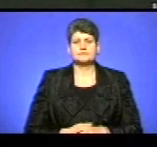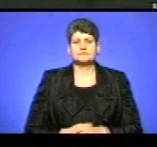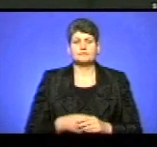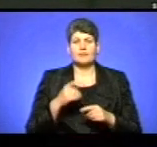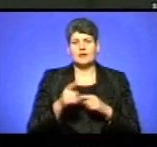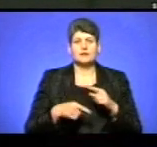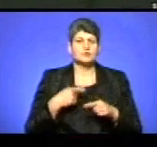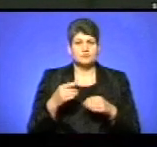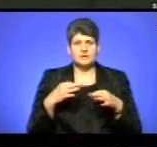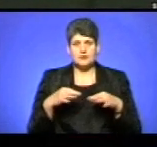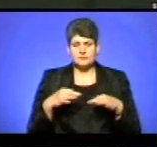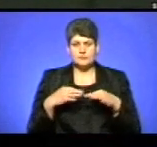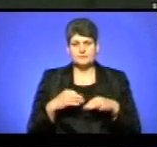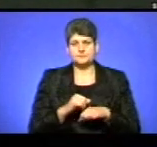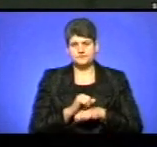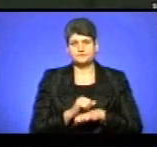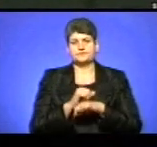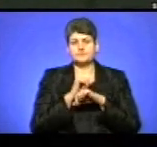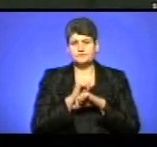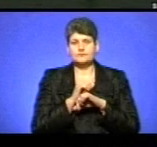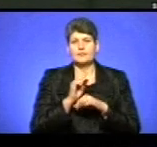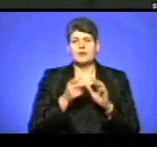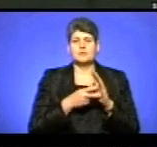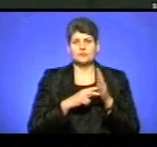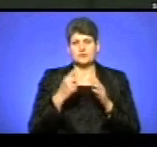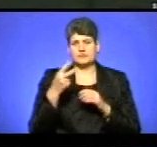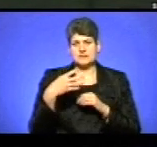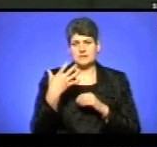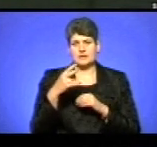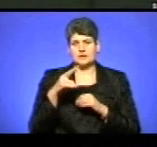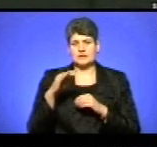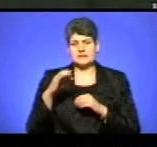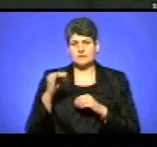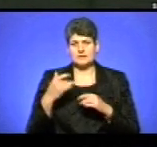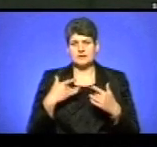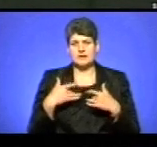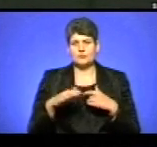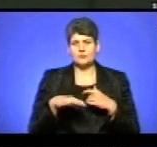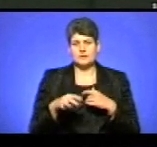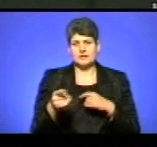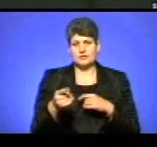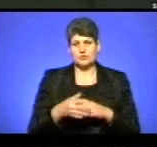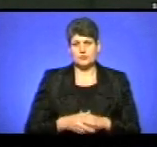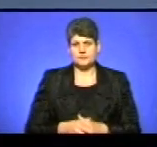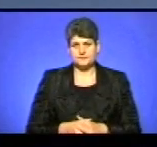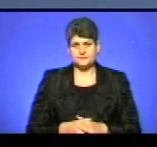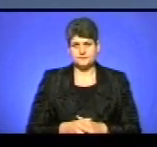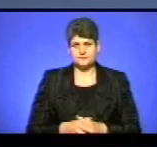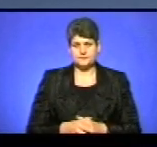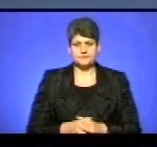Наступне транспортне віче, за словами Олега Синовця, планують 25 листопада на Театральному майдані Тернополя.